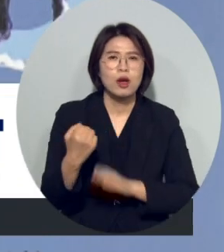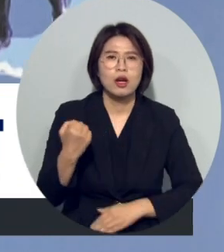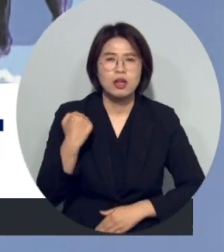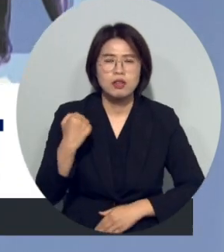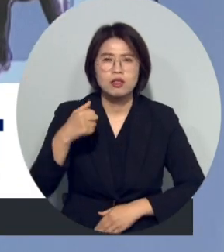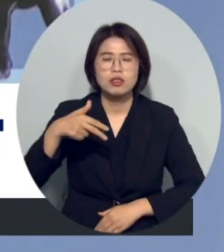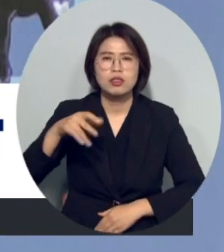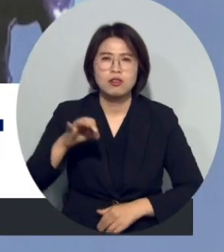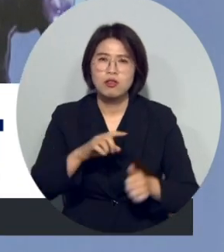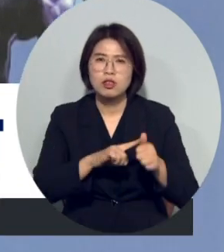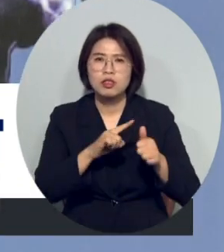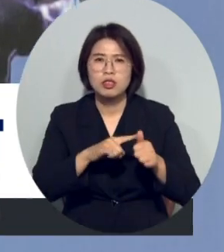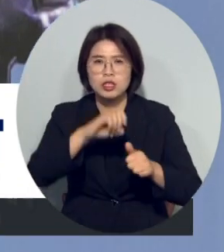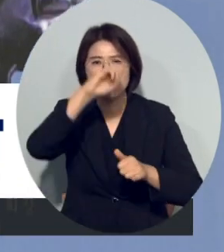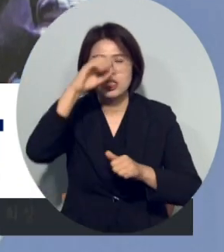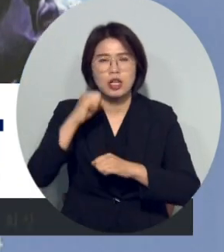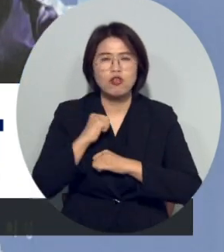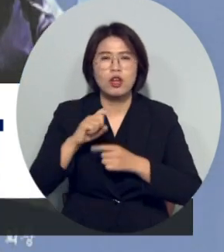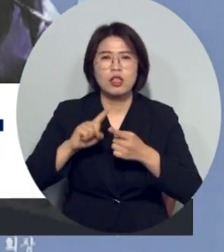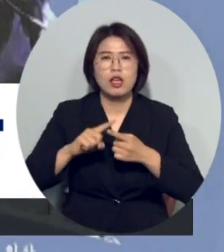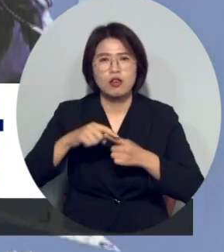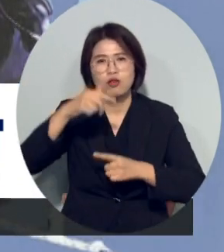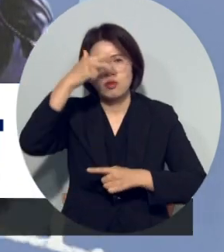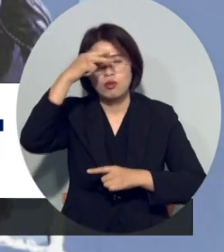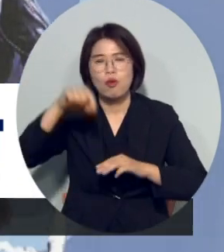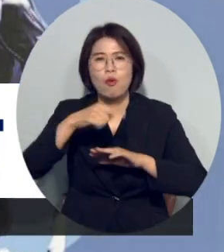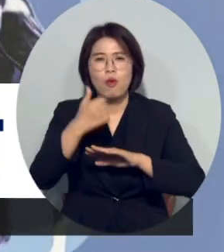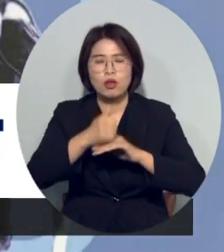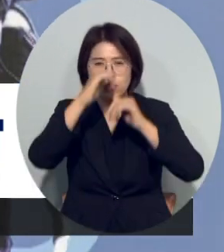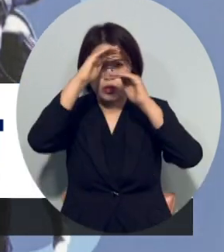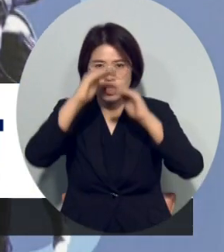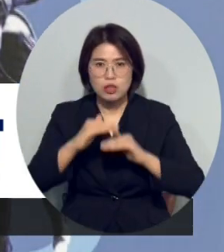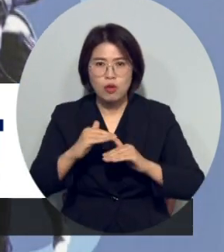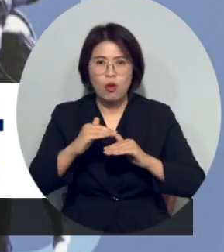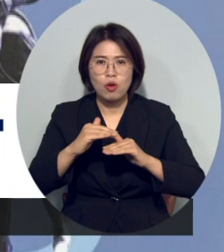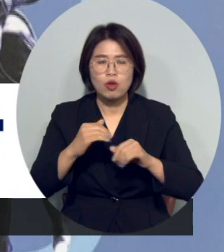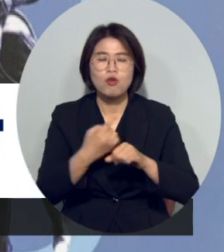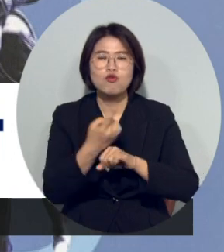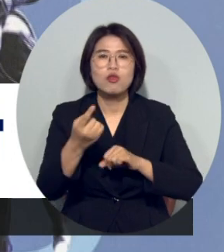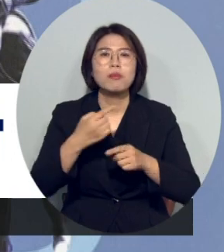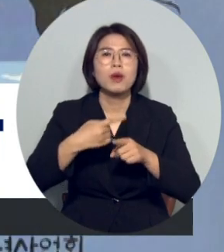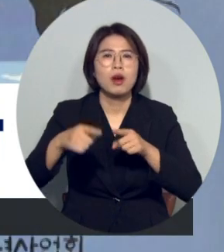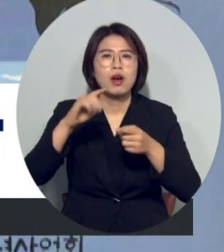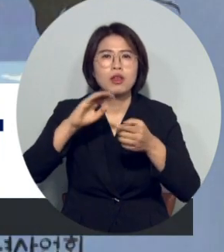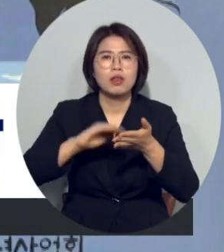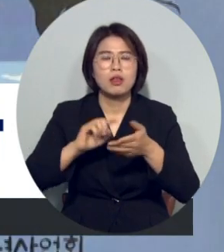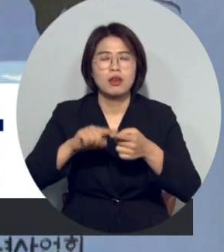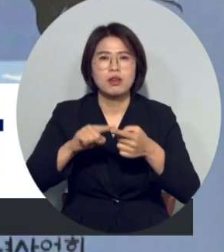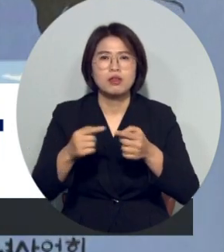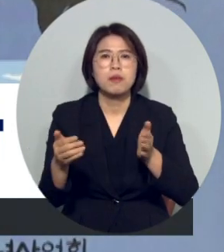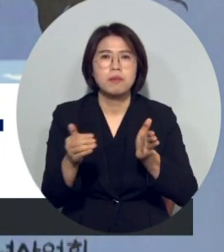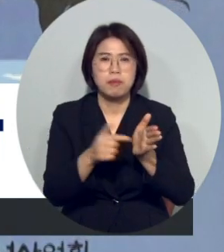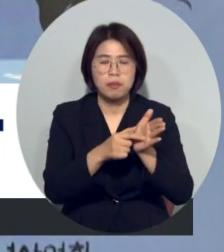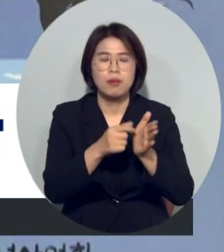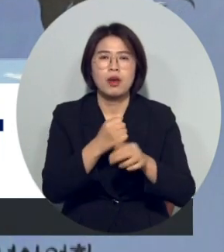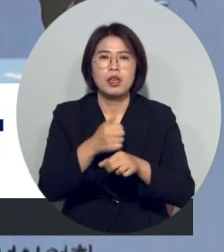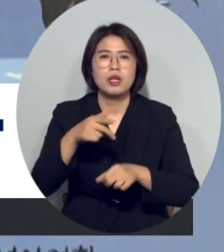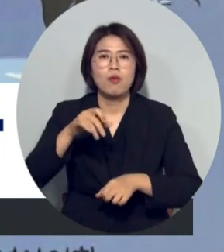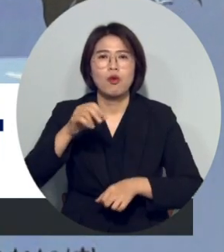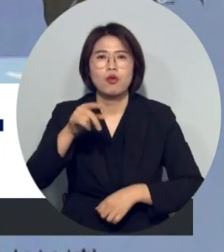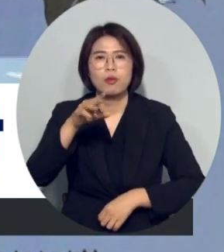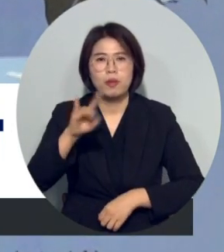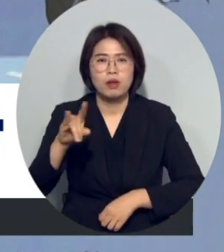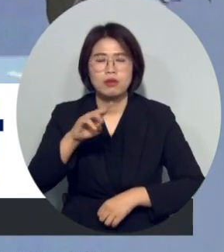정기룡 장군의 대한 조선왕조실록 의 내용과 사후 평가 등을 담았습니다 저자인 김홍배 전 육군 소장은 자신의